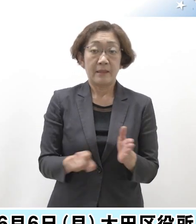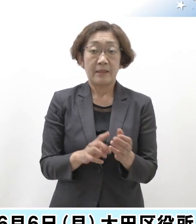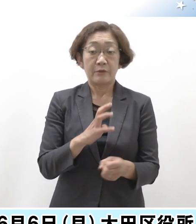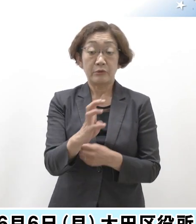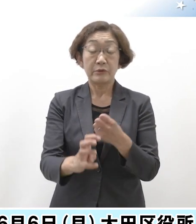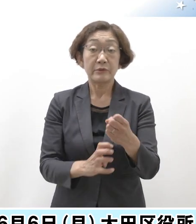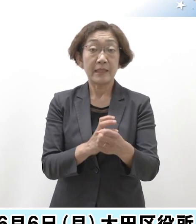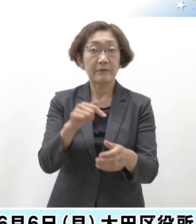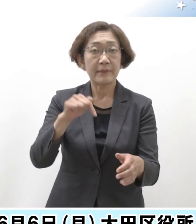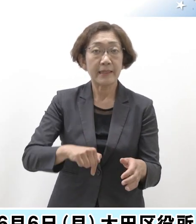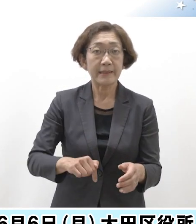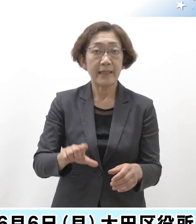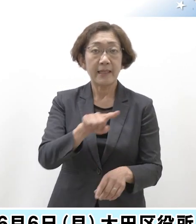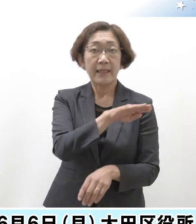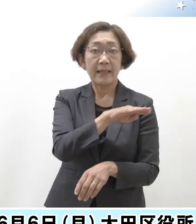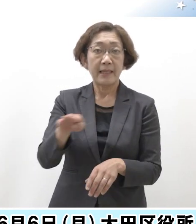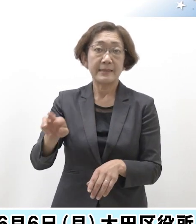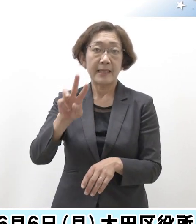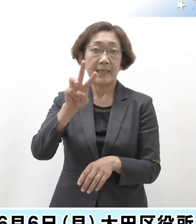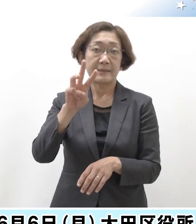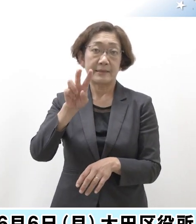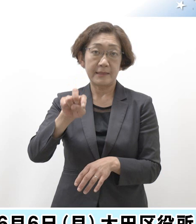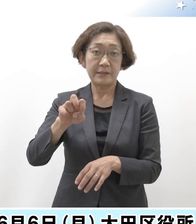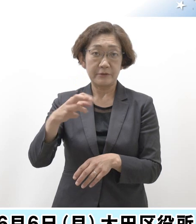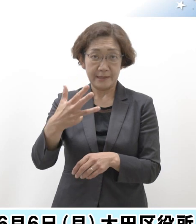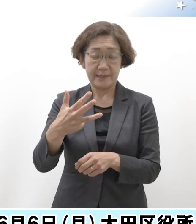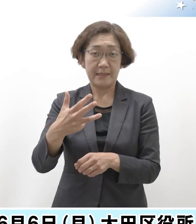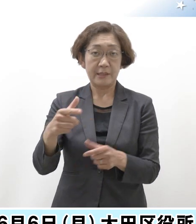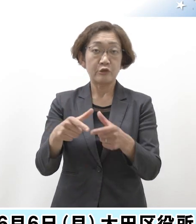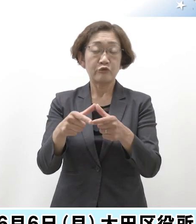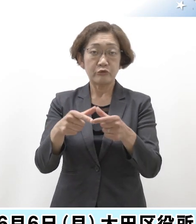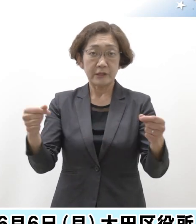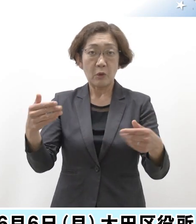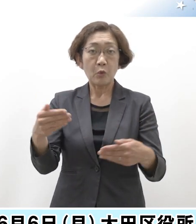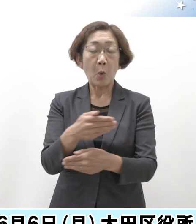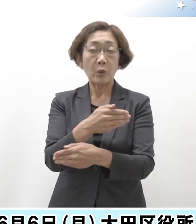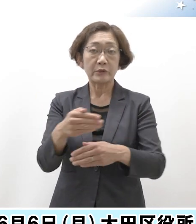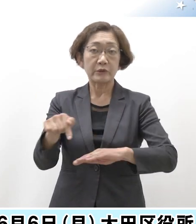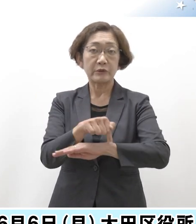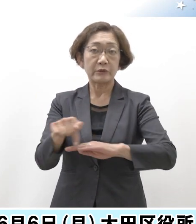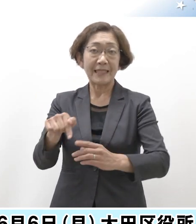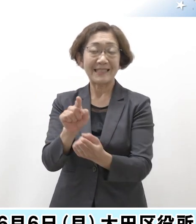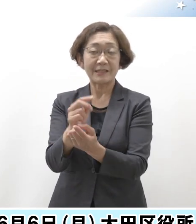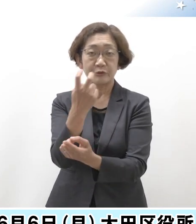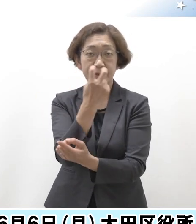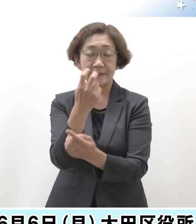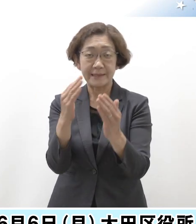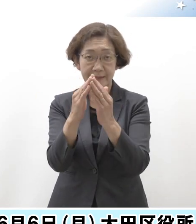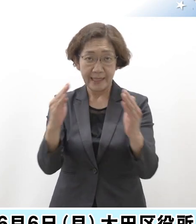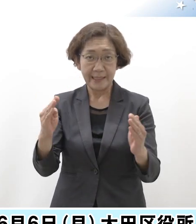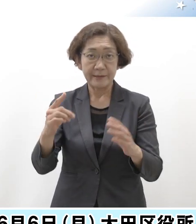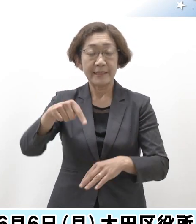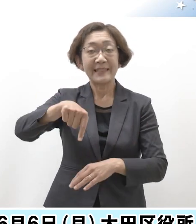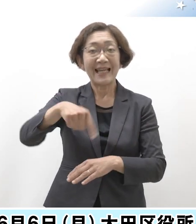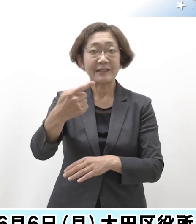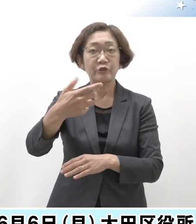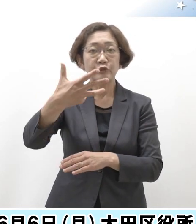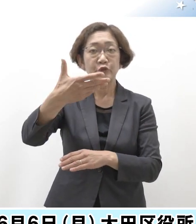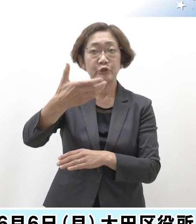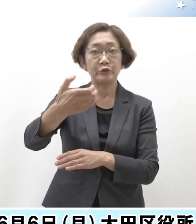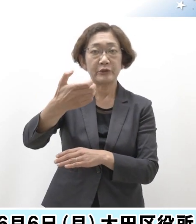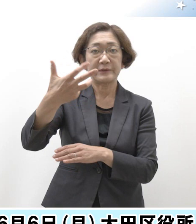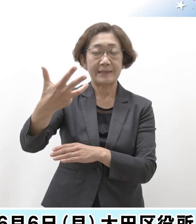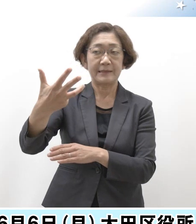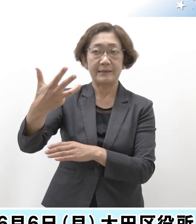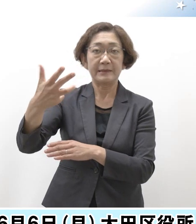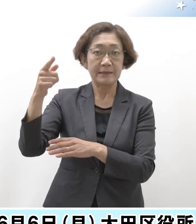28年の国の交通政策審議会の答申第198号におきまして、新空